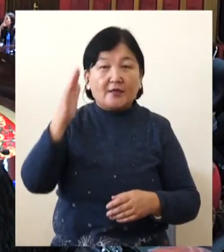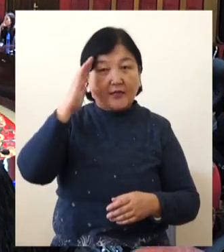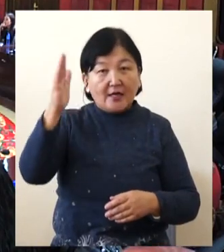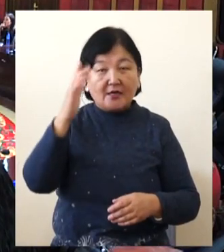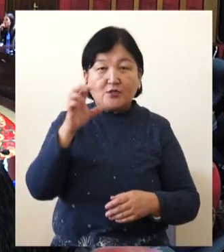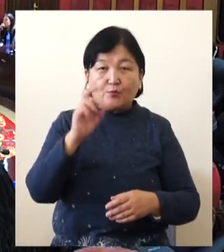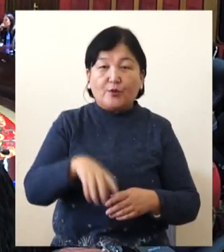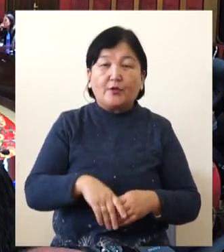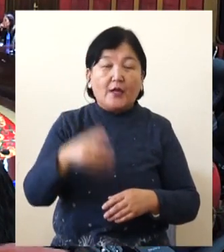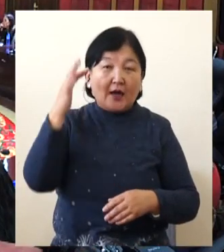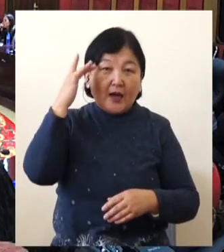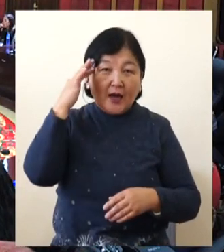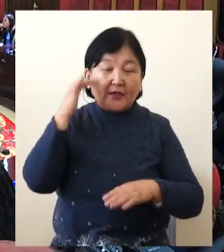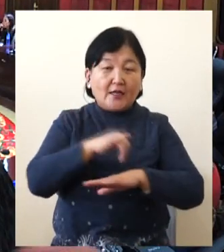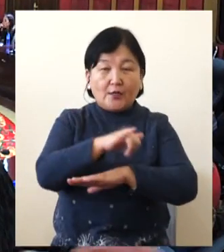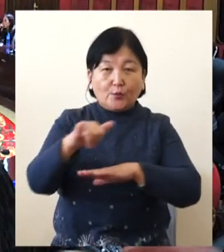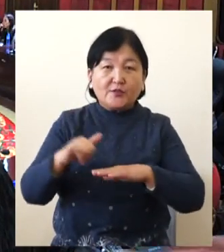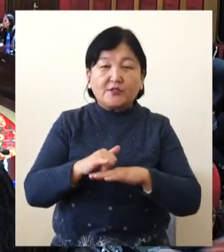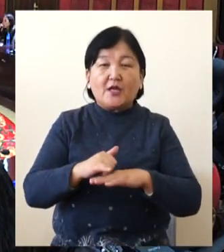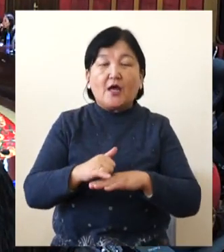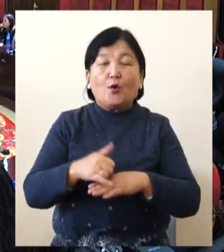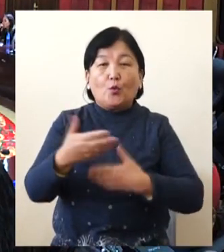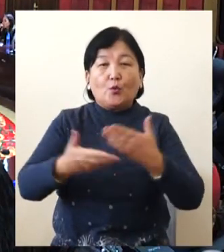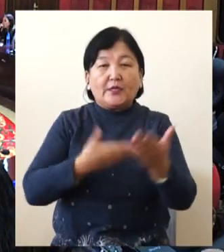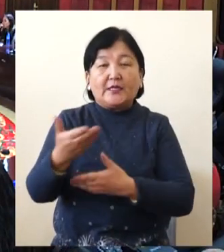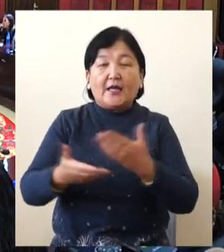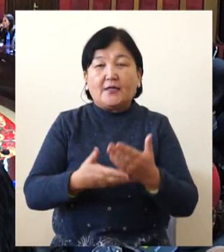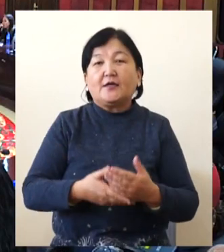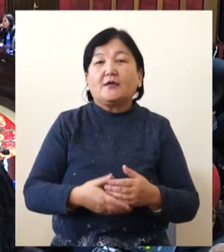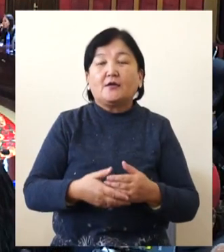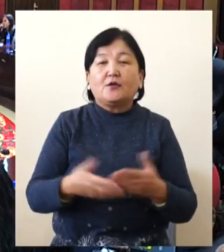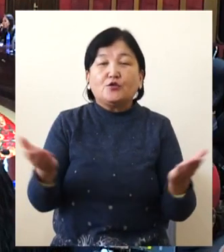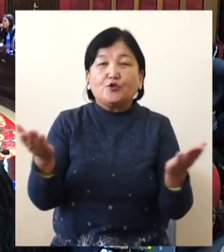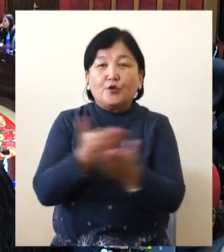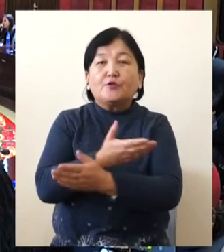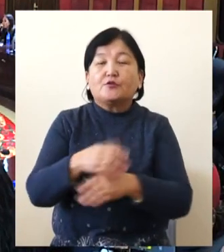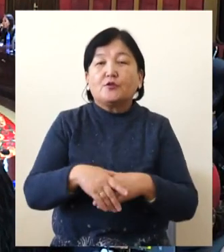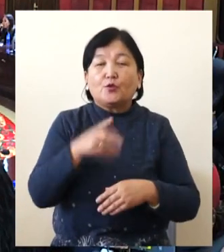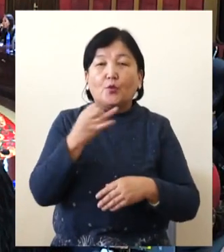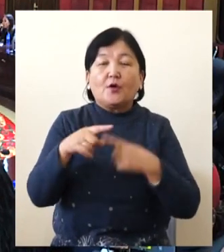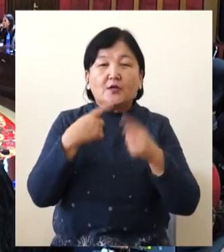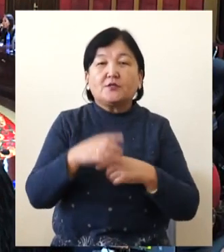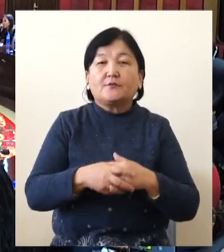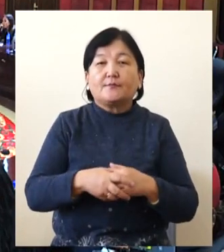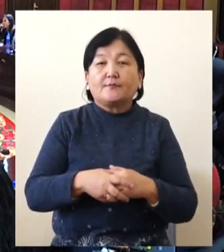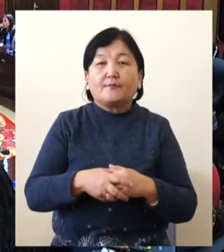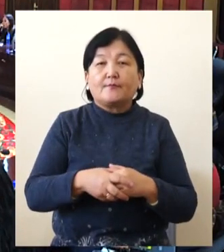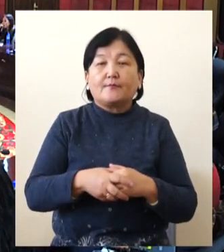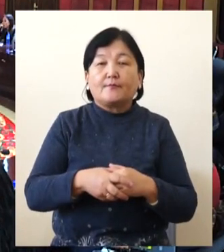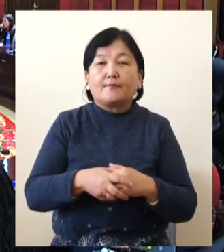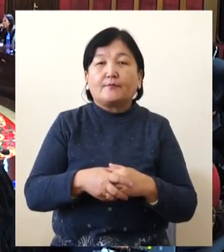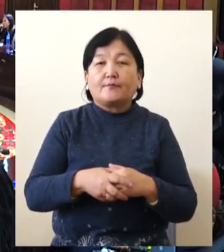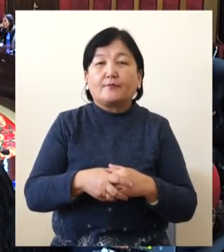хэрэгцэн юм юу ч гадаа дарамттай хийдэг хөлтааны одоо тэр юм гэж байна тийм сорилт. Хөлтааны